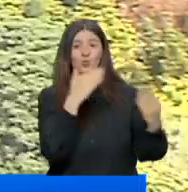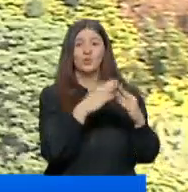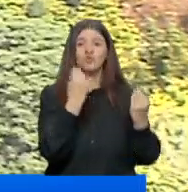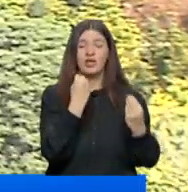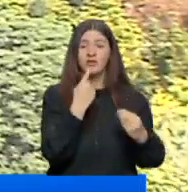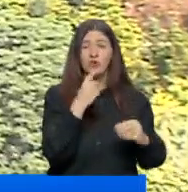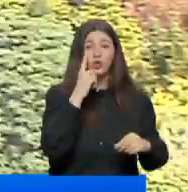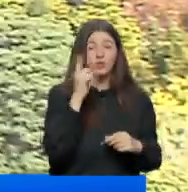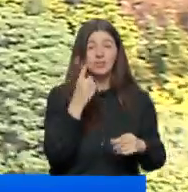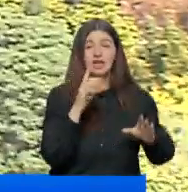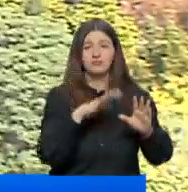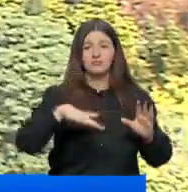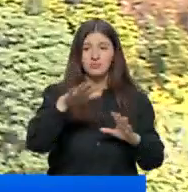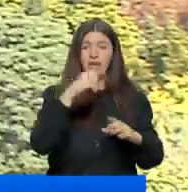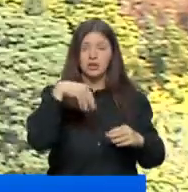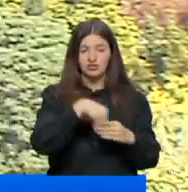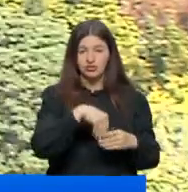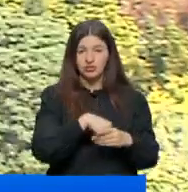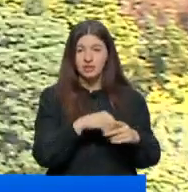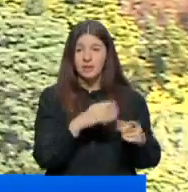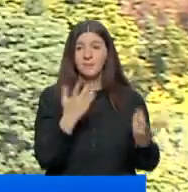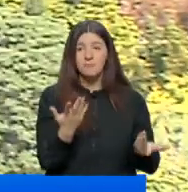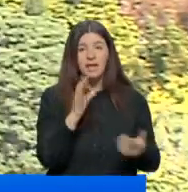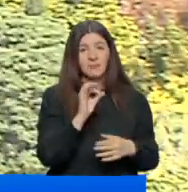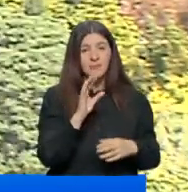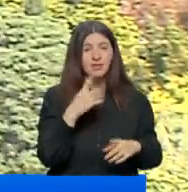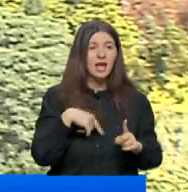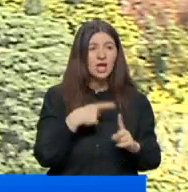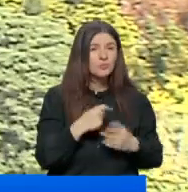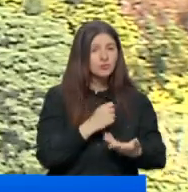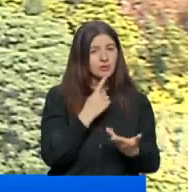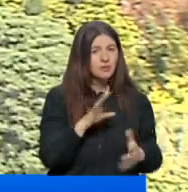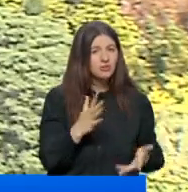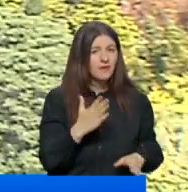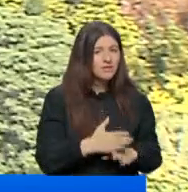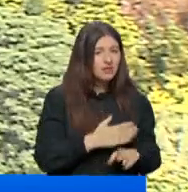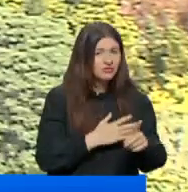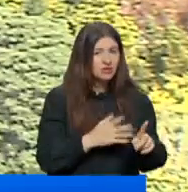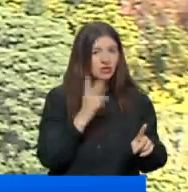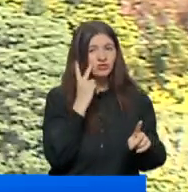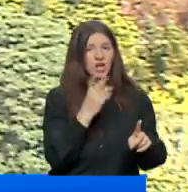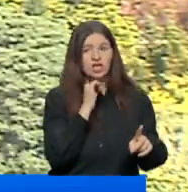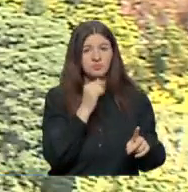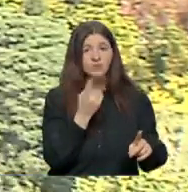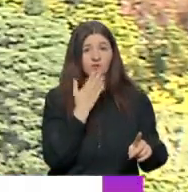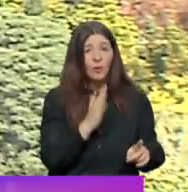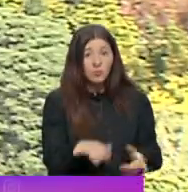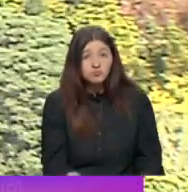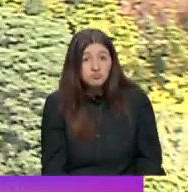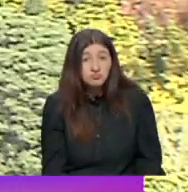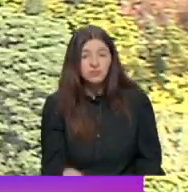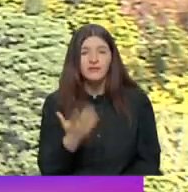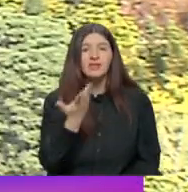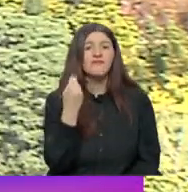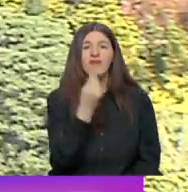Hükümetin cephesinde, AK Parti cephesinde. Bir hemen ek bütçe diyelim. Acaba vatandaş lehine hiç mi bir şey yok ya da